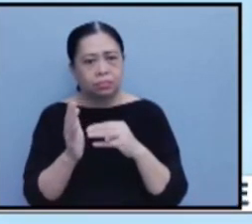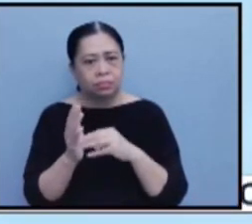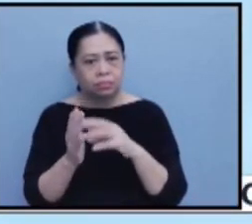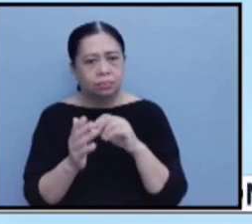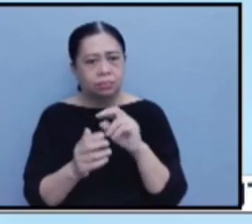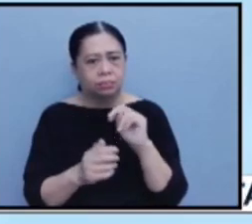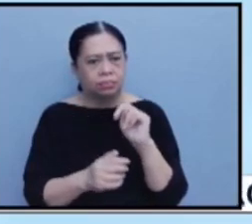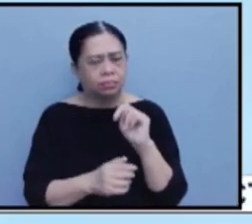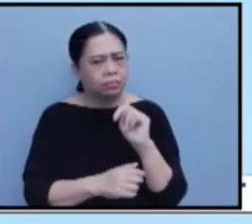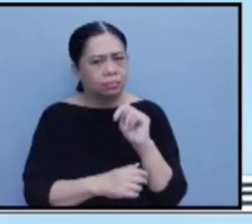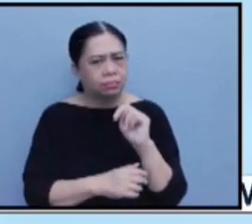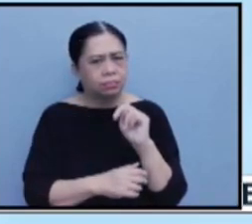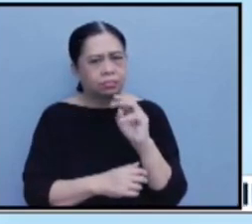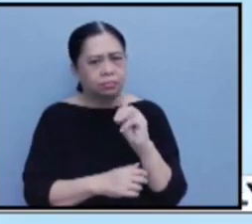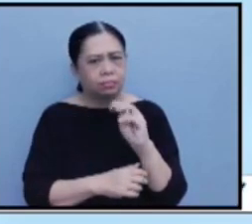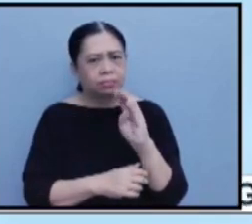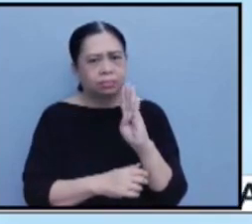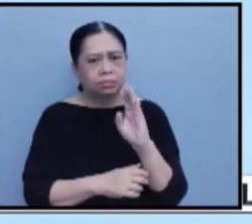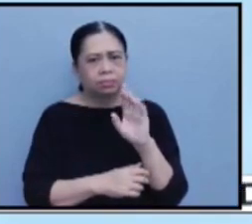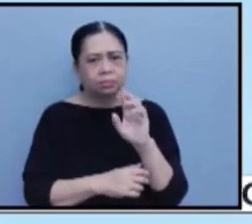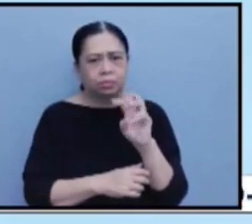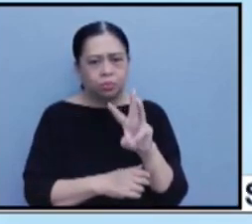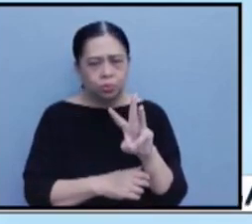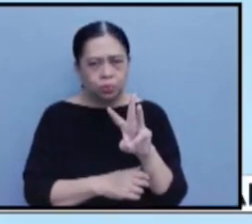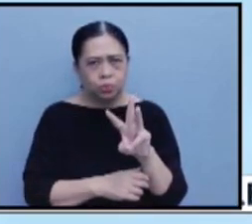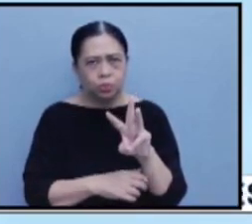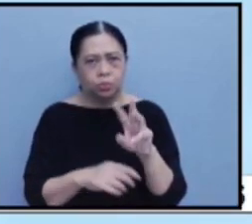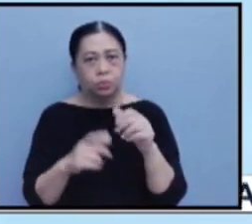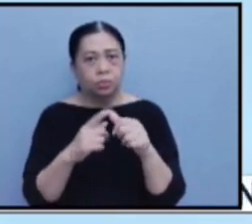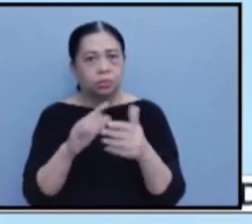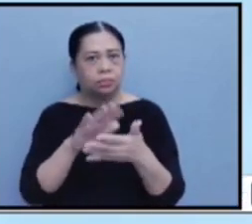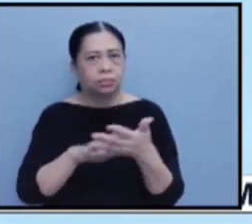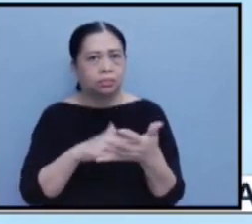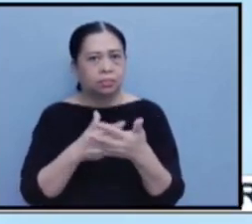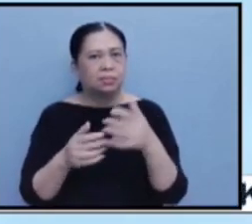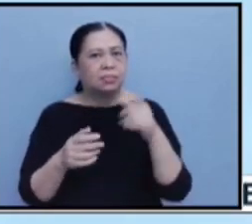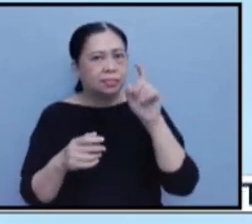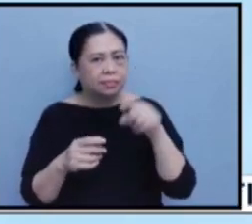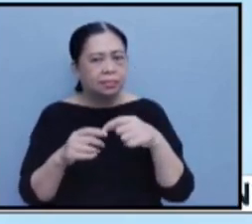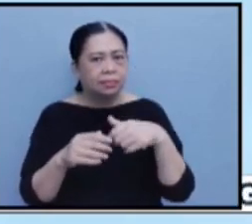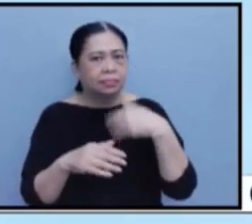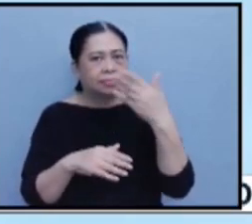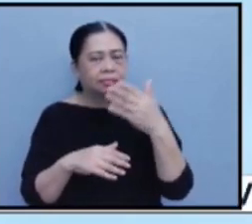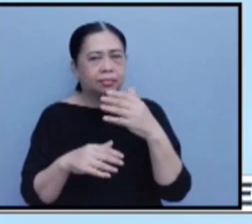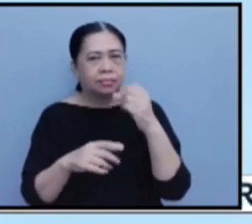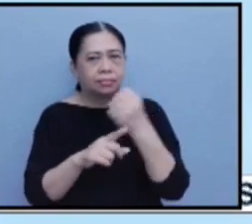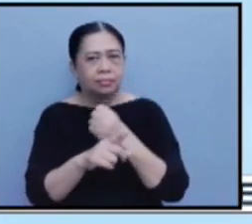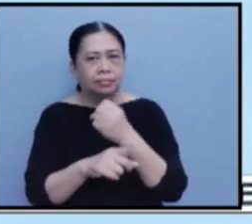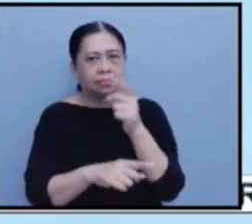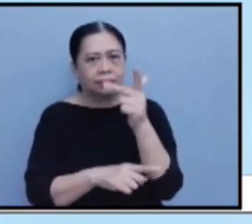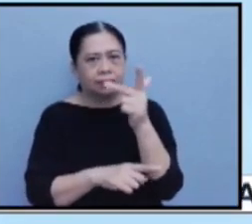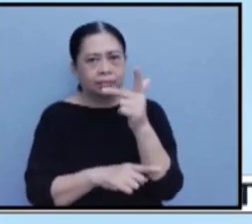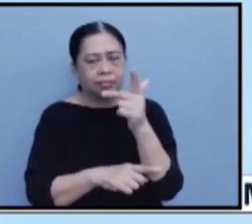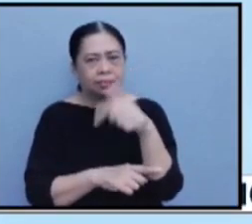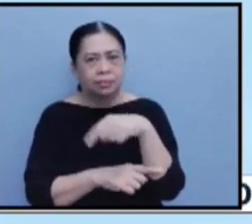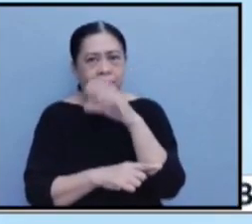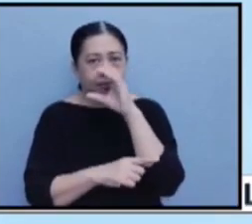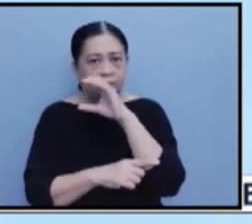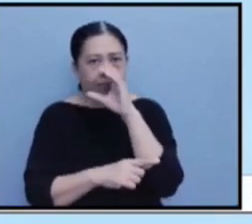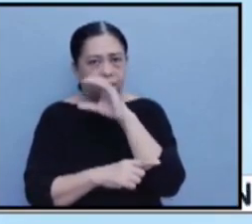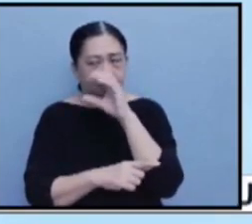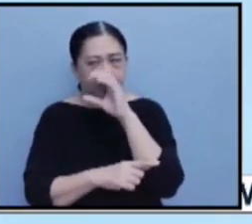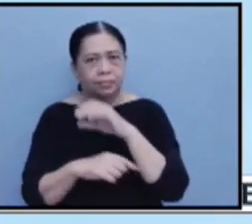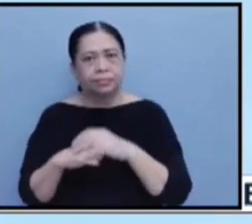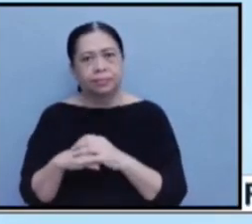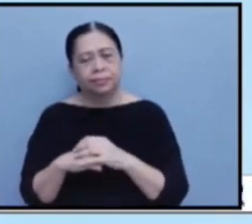ng MB Crew. Ito ay unang nakaschedule na maganap sana sa darating na September 23 sa Cebu City.